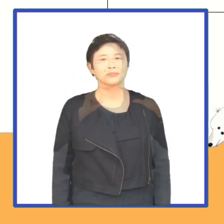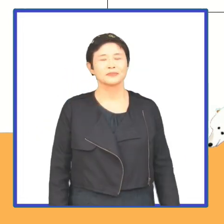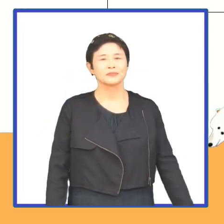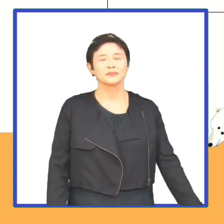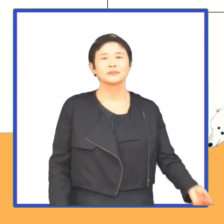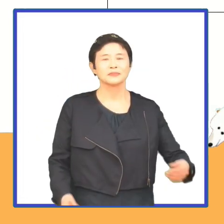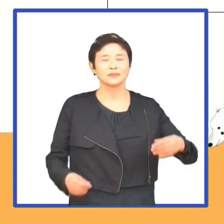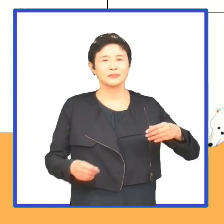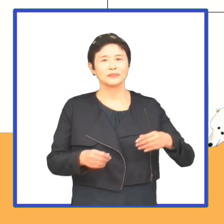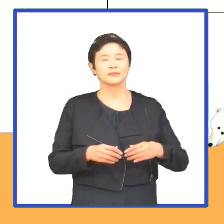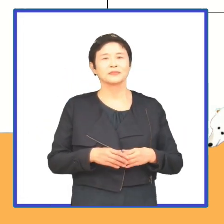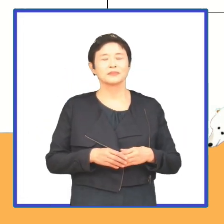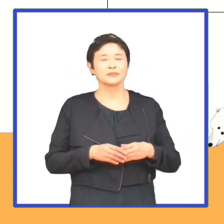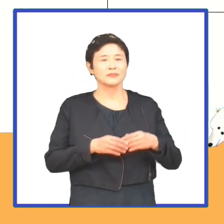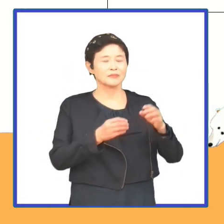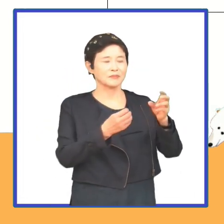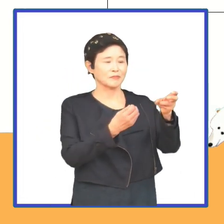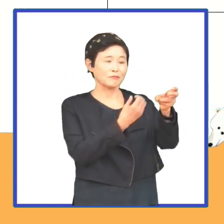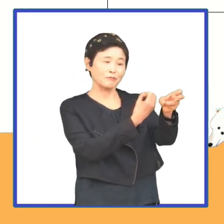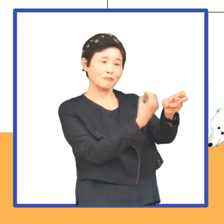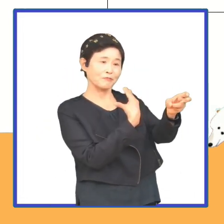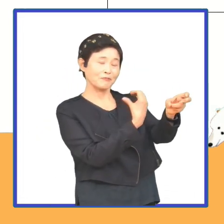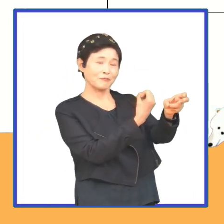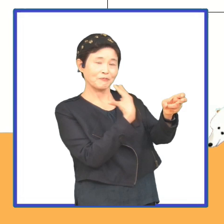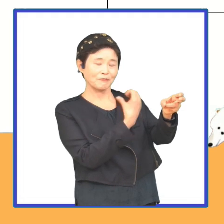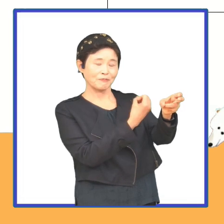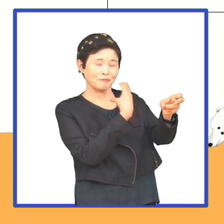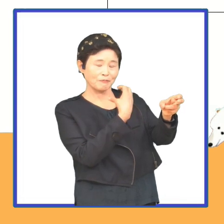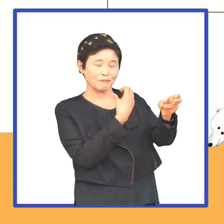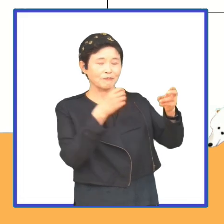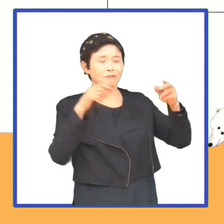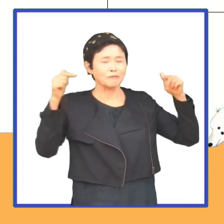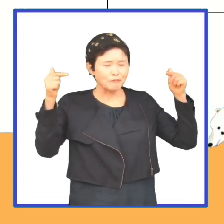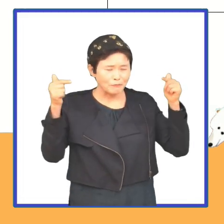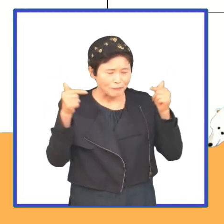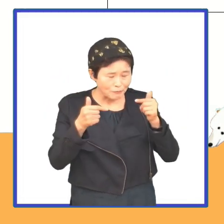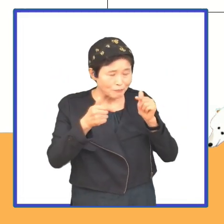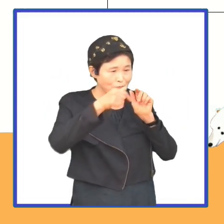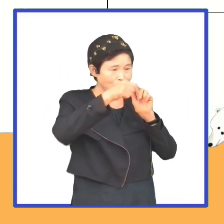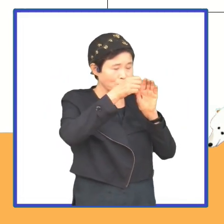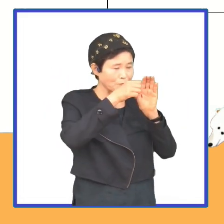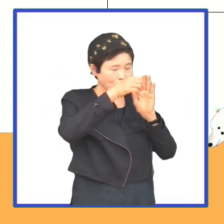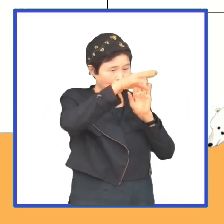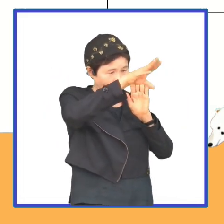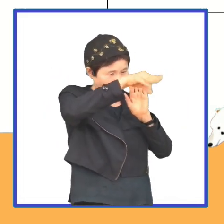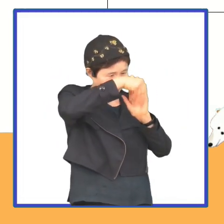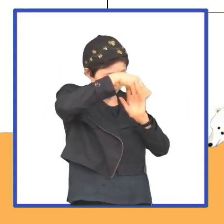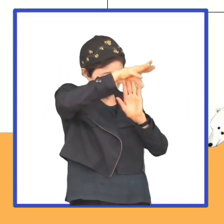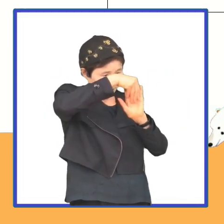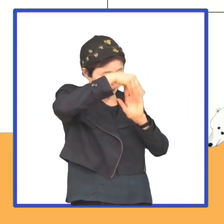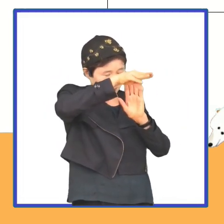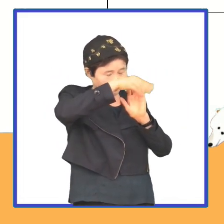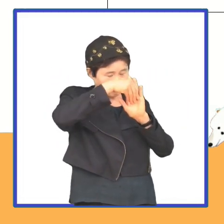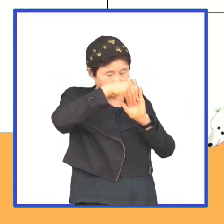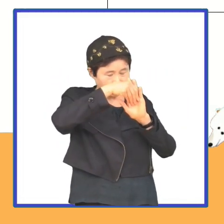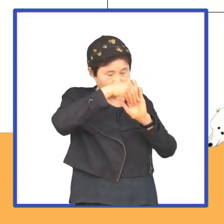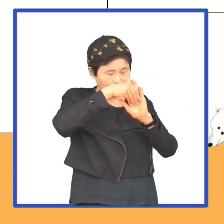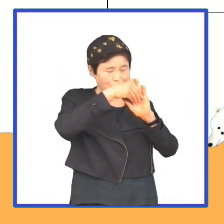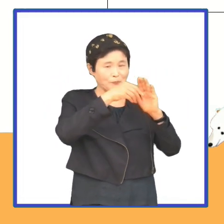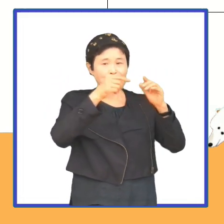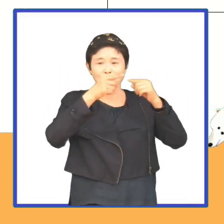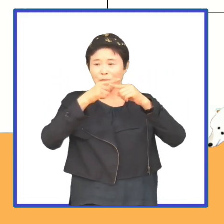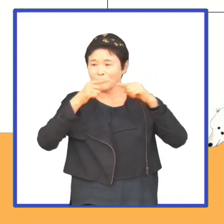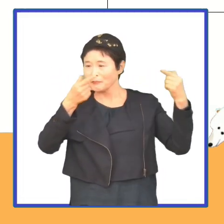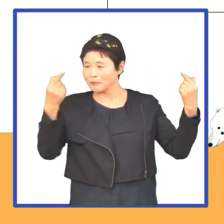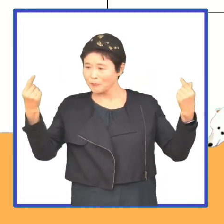최대한 줄이고 배출한 만큼 흡수해 실질적인 배출량을 0으로 만드는 개념이에요.